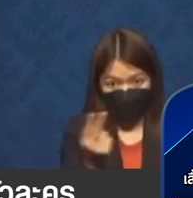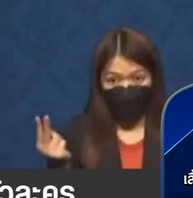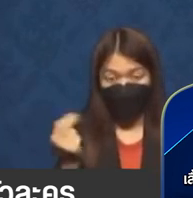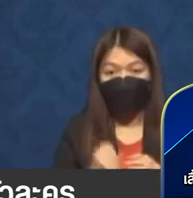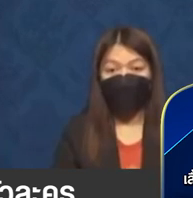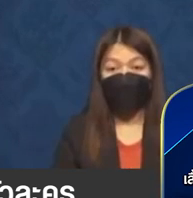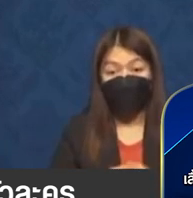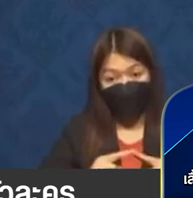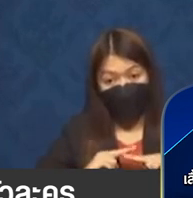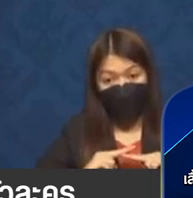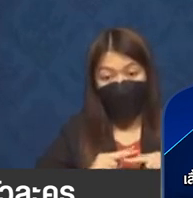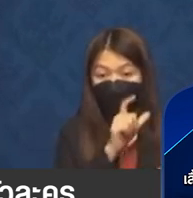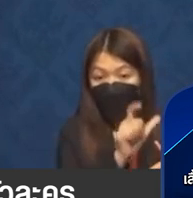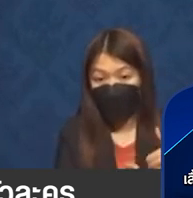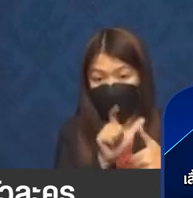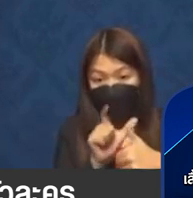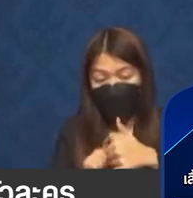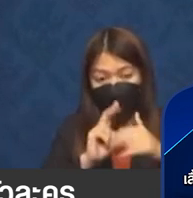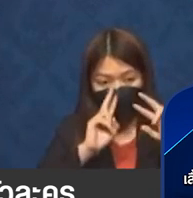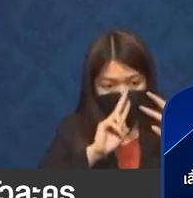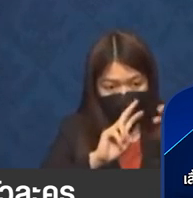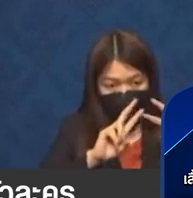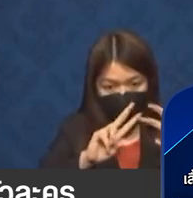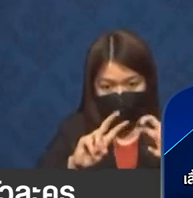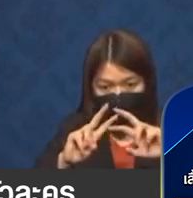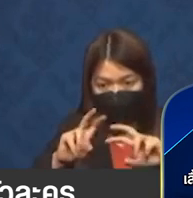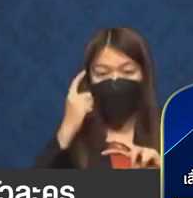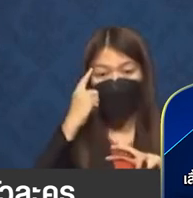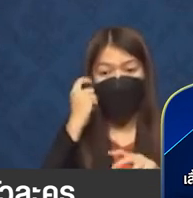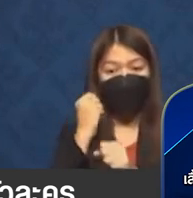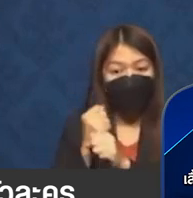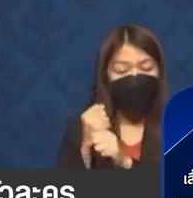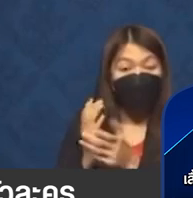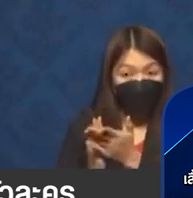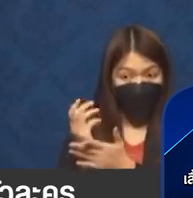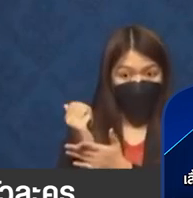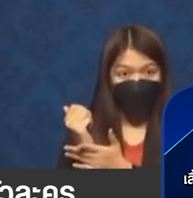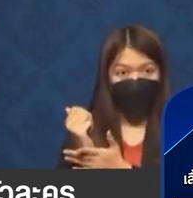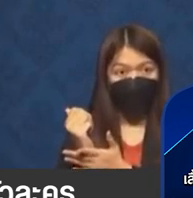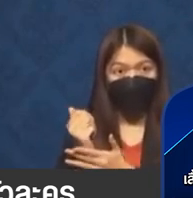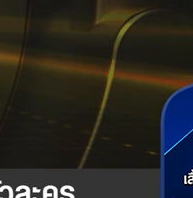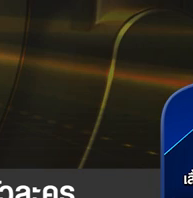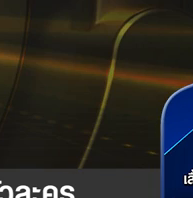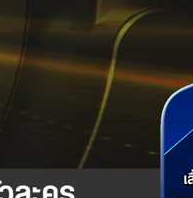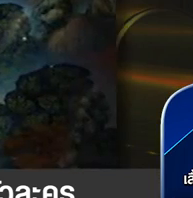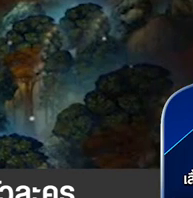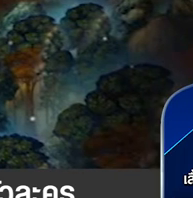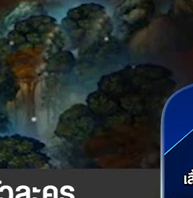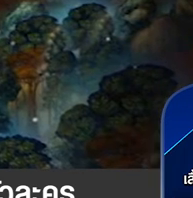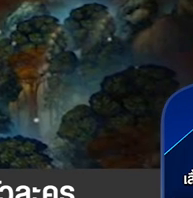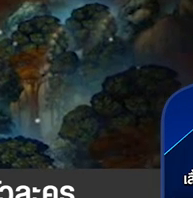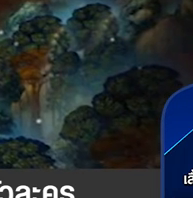ไม่ให้ประชาชนได้รับฟังแต่โจทย์เพียงอย่างเดียวแต่จะได้รับฟังการแก้ไขปัญหาและความก้าวหน้าที่รัฐบาลทำด้วยซึ่งทั้งหม